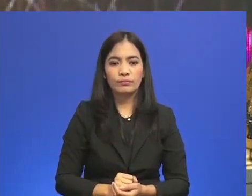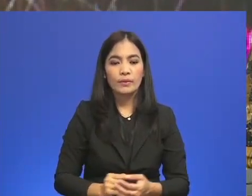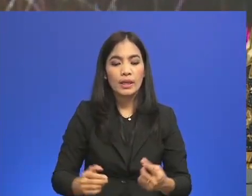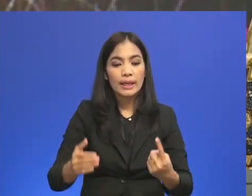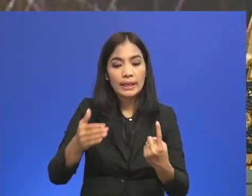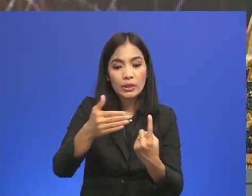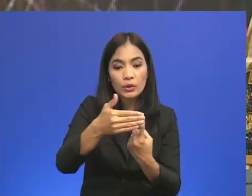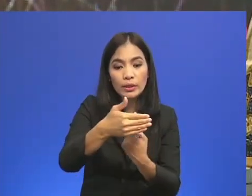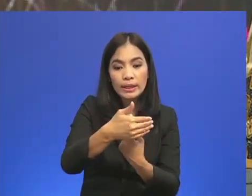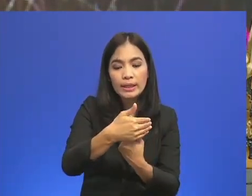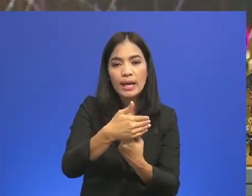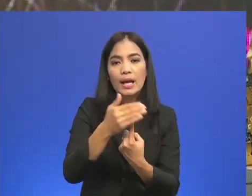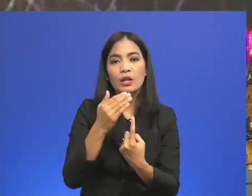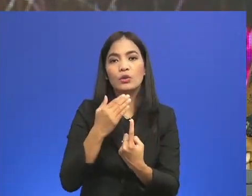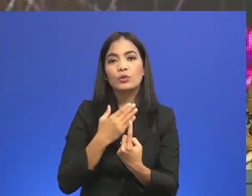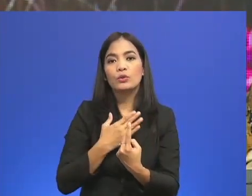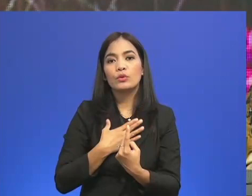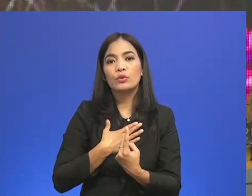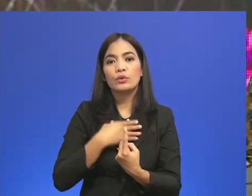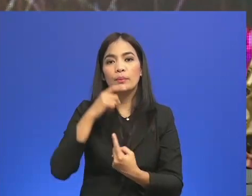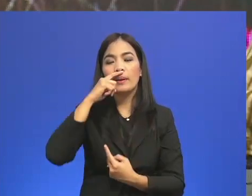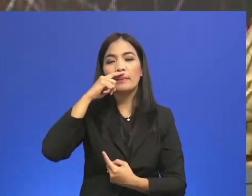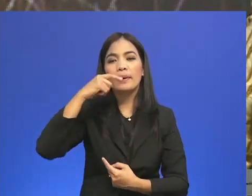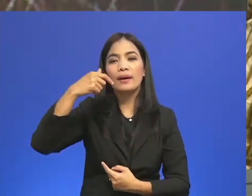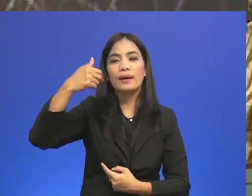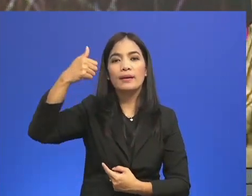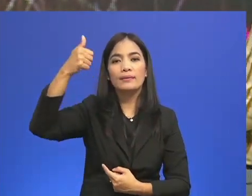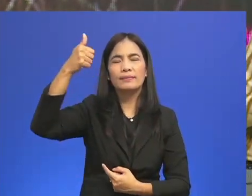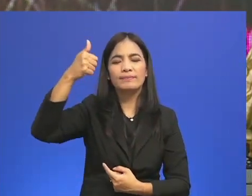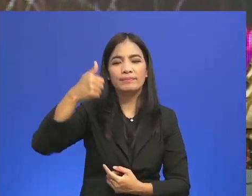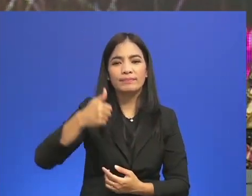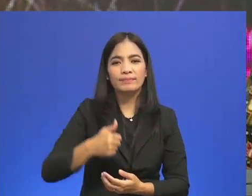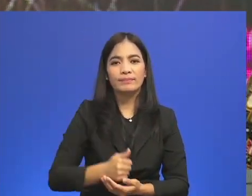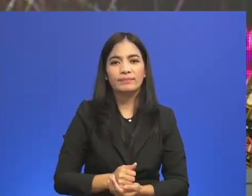Lindungi aku, Bapa.